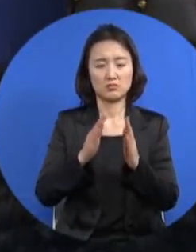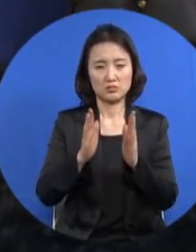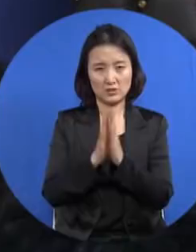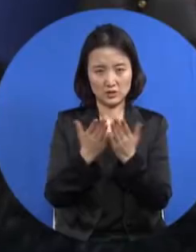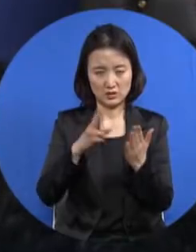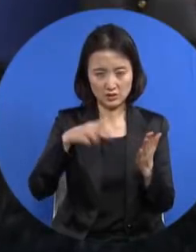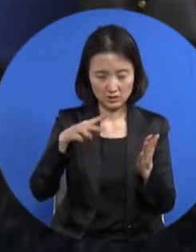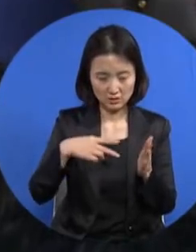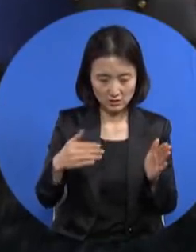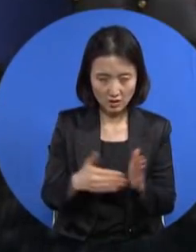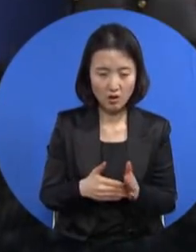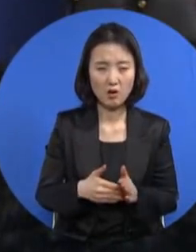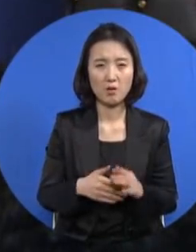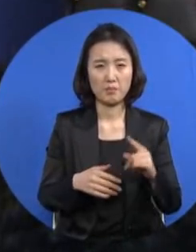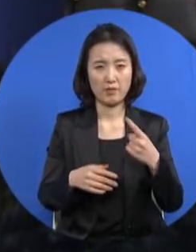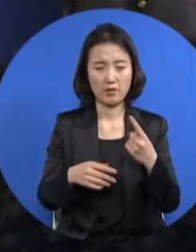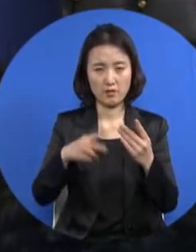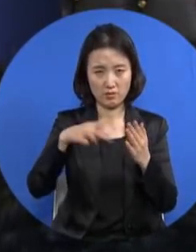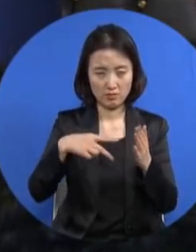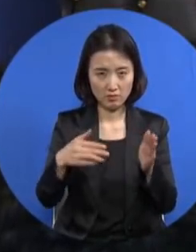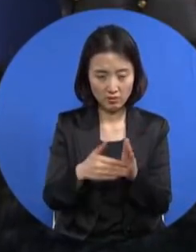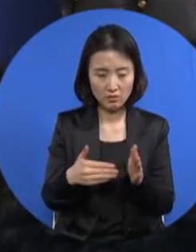공부를 받았죠. 그 다음에